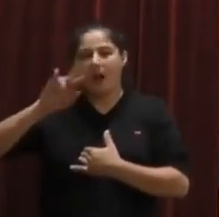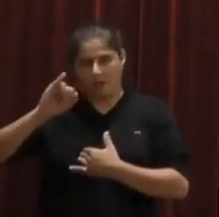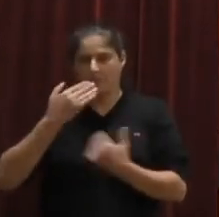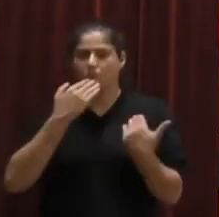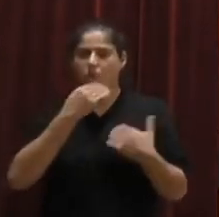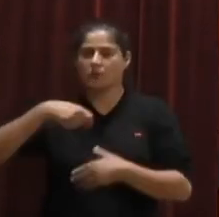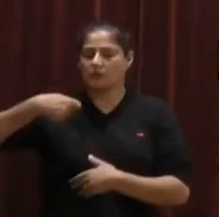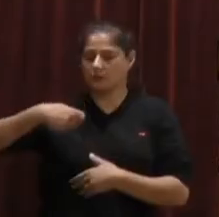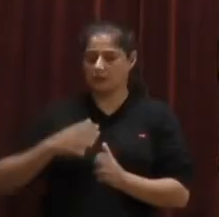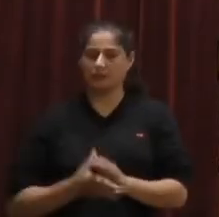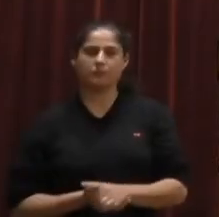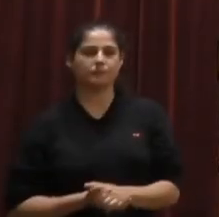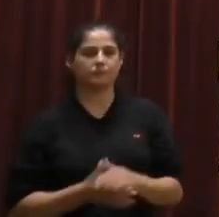'IBAVI. Moltes gràcies, senyor president. Gràcies. Gràcies. Gràcies.